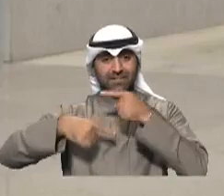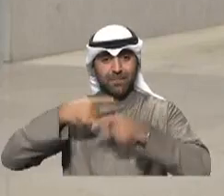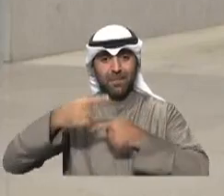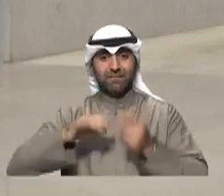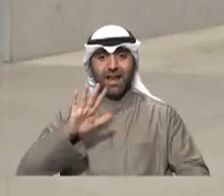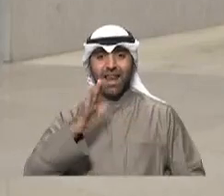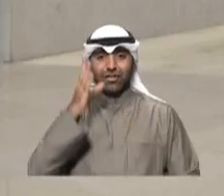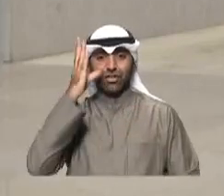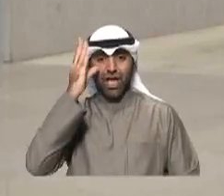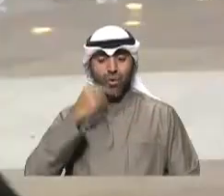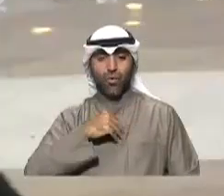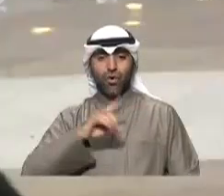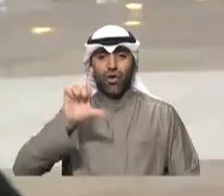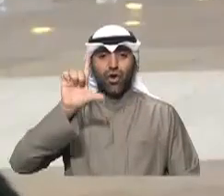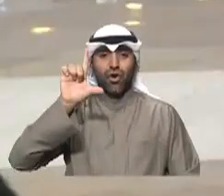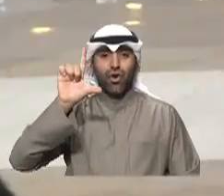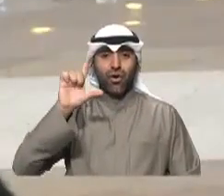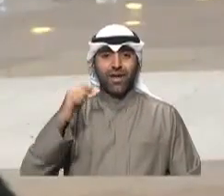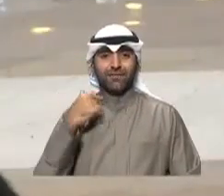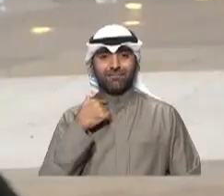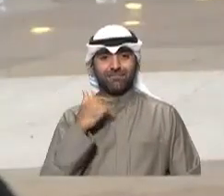لدى اطفال